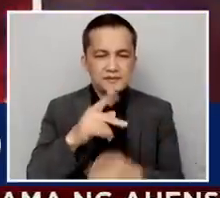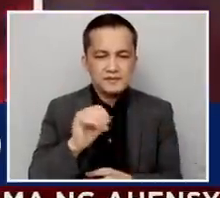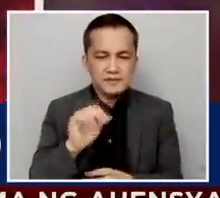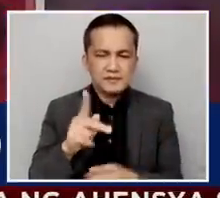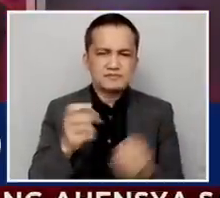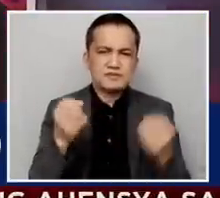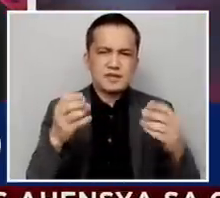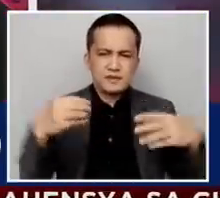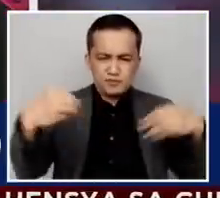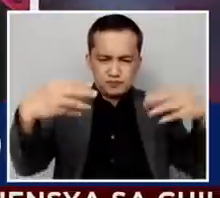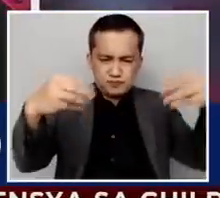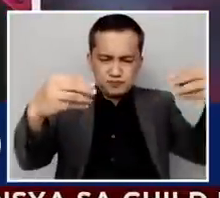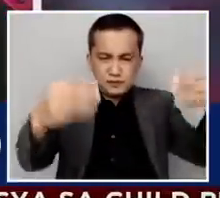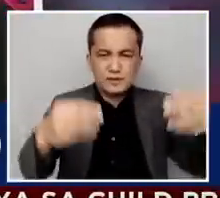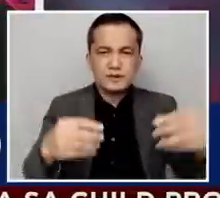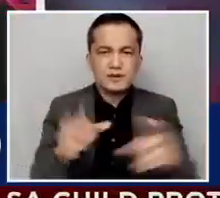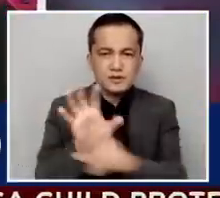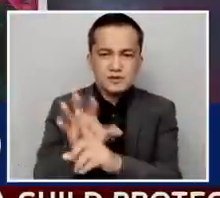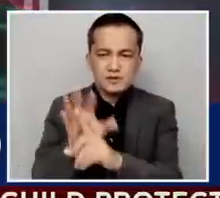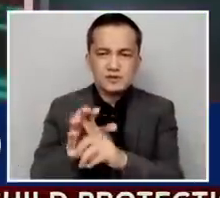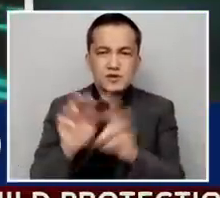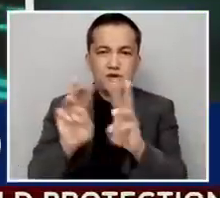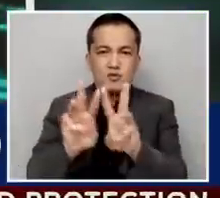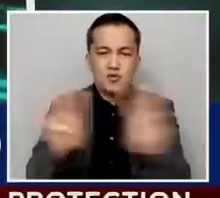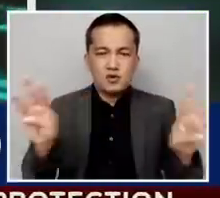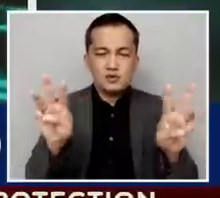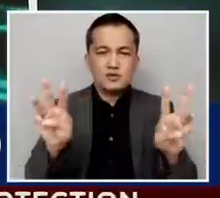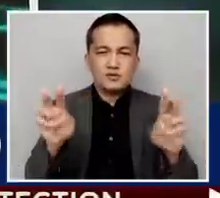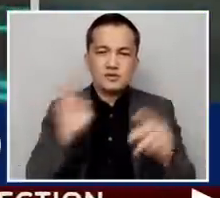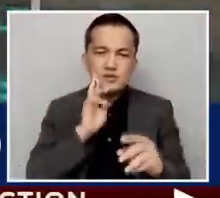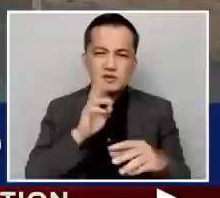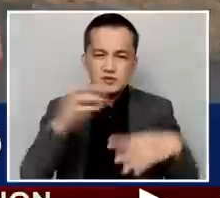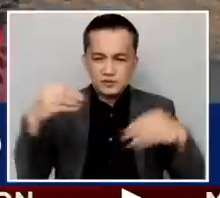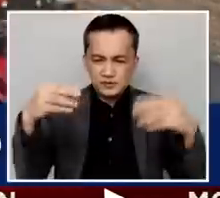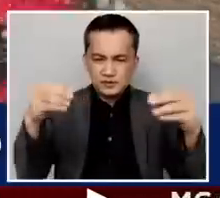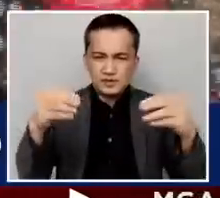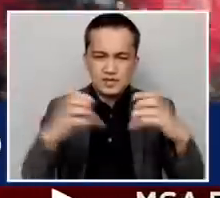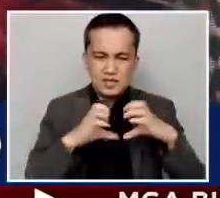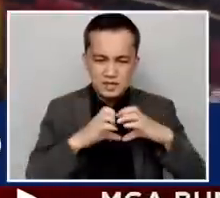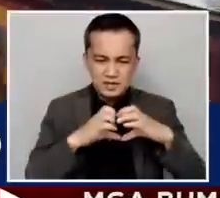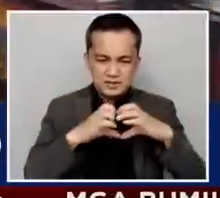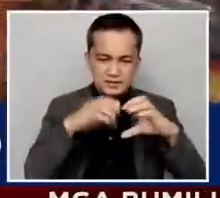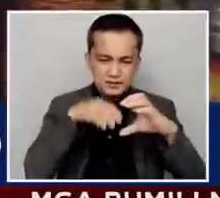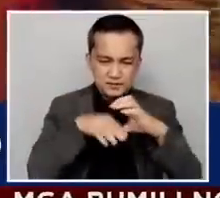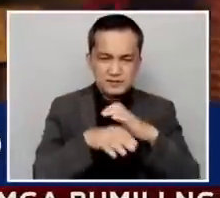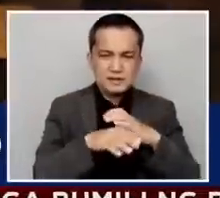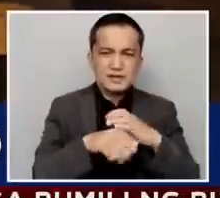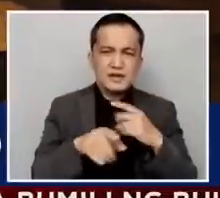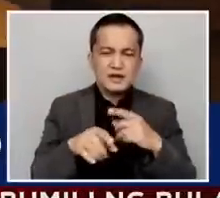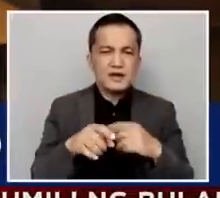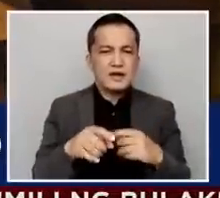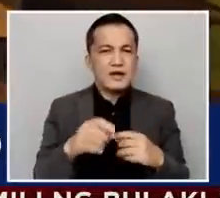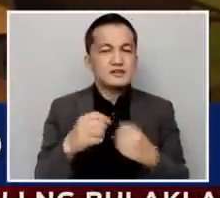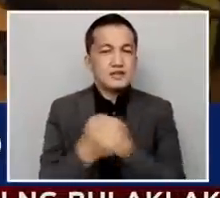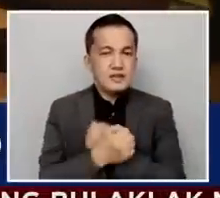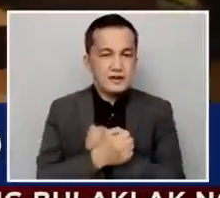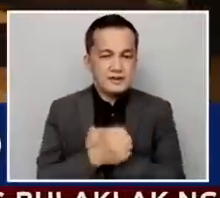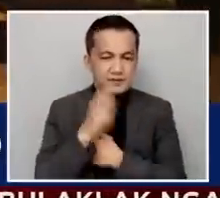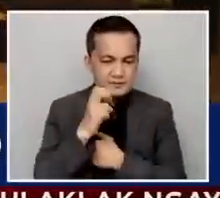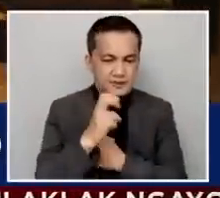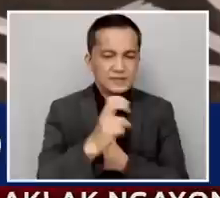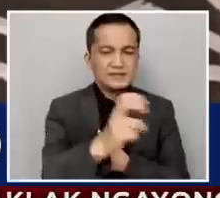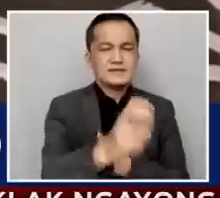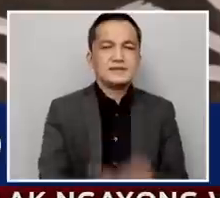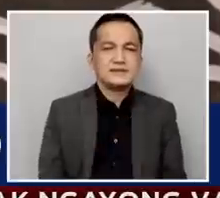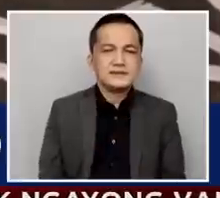libon-libong pailaw. Patok ang Wall of Roses, kumukuti-kutitap na Heart Tunnel at Love Train. Sa Payatas,